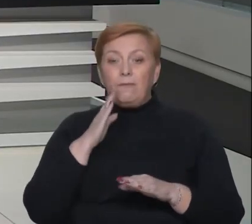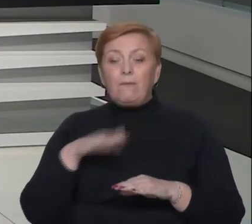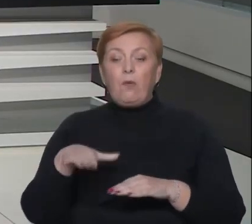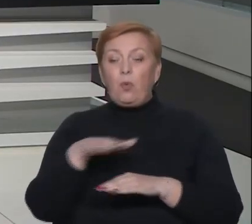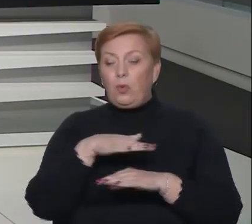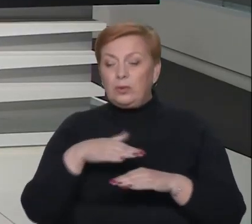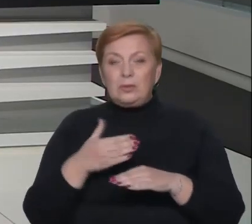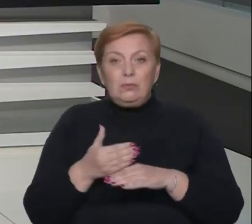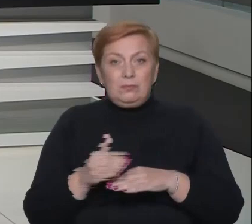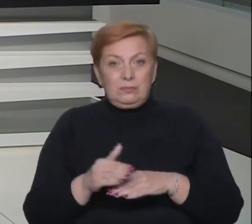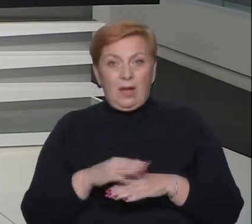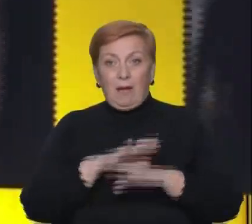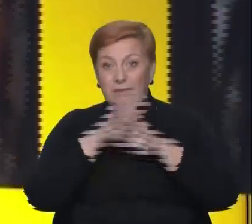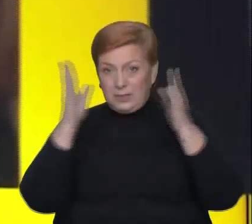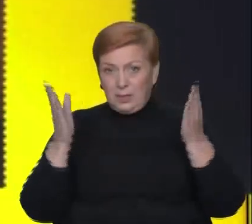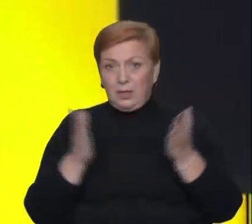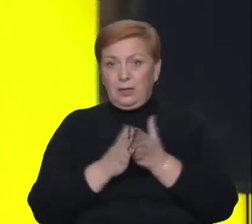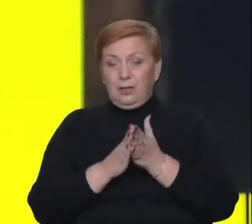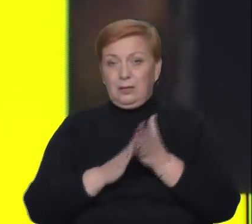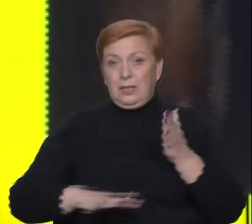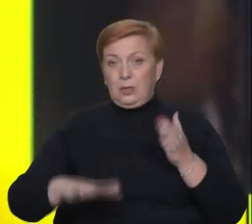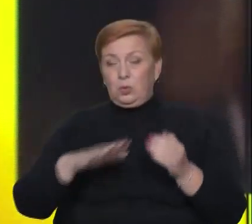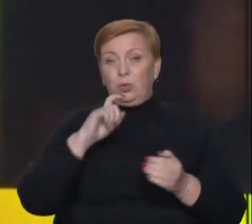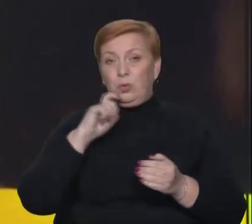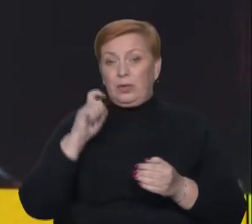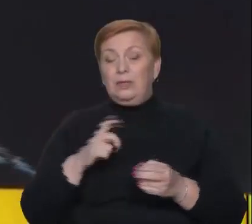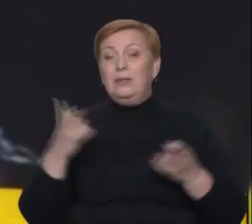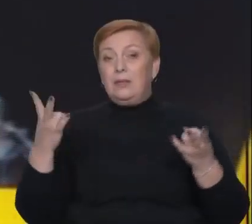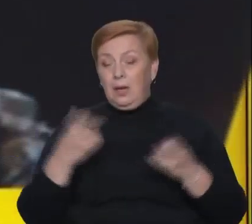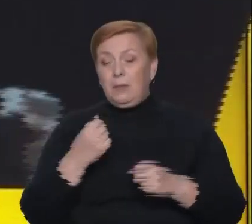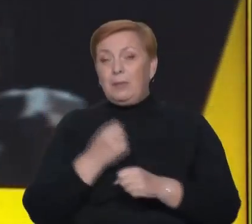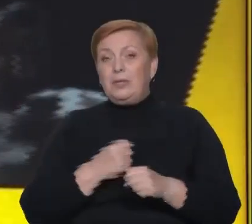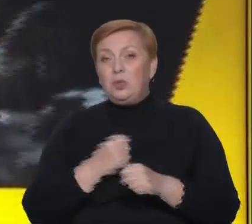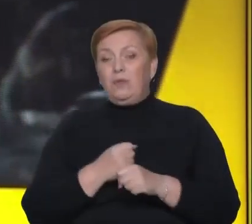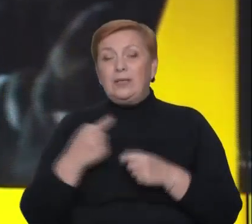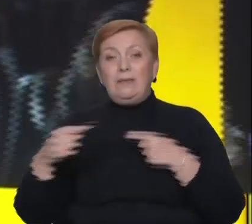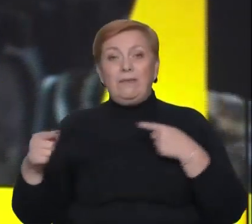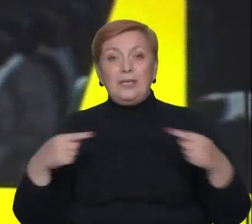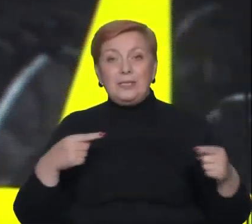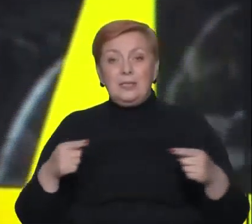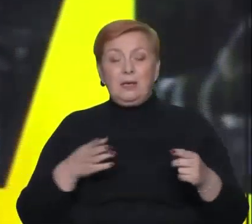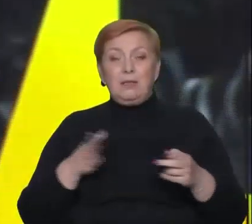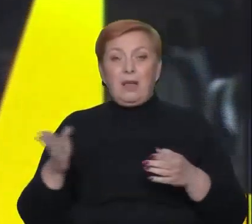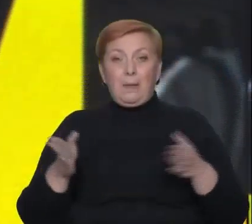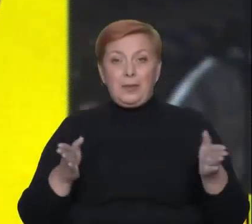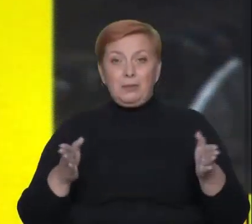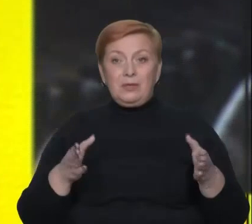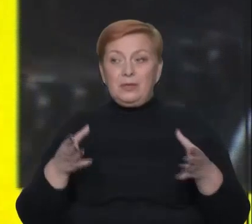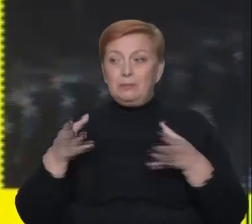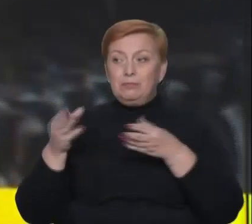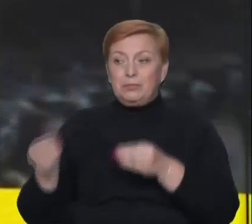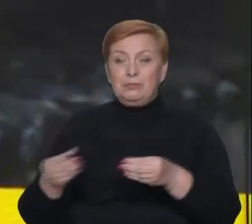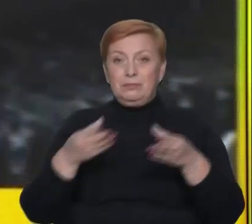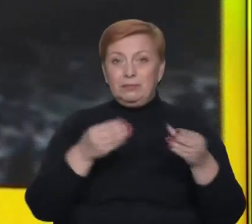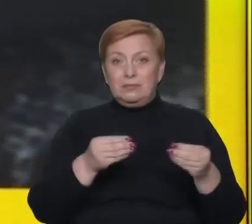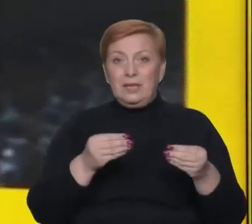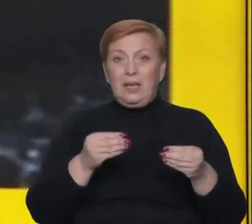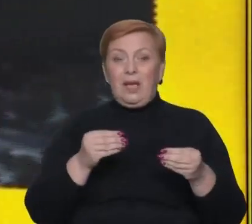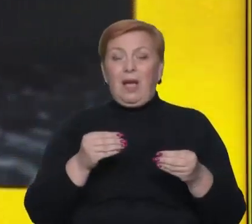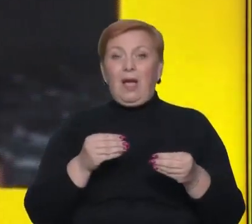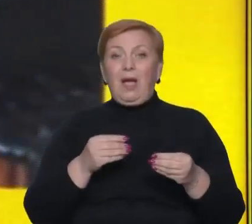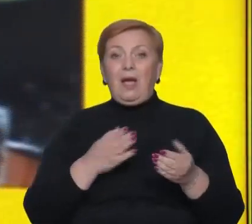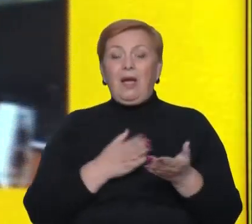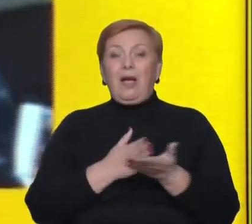що треба працювати в різних напрямках, тобто це і придушення каналів зв'язку, і придушення каналів навігації,